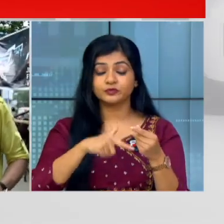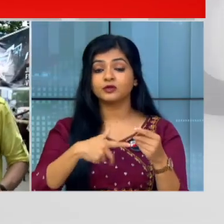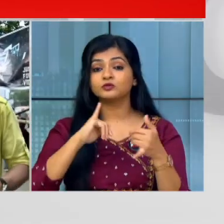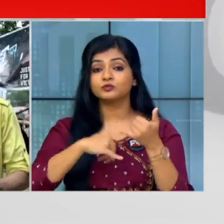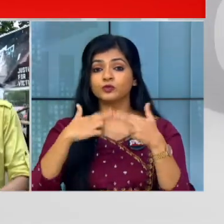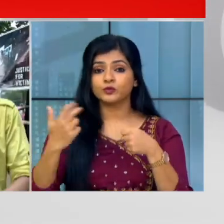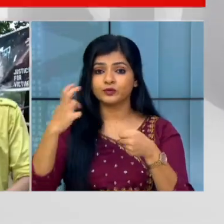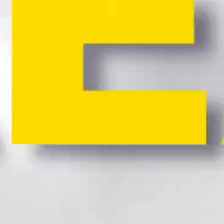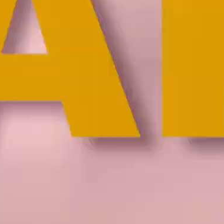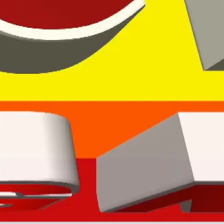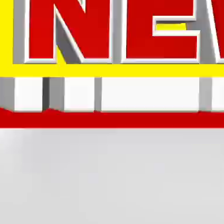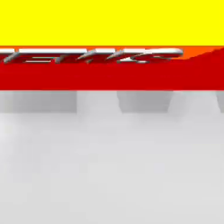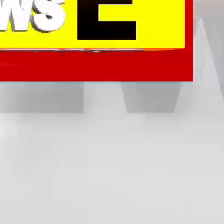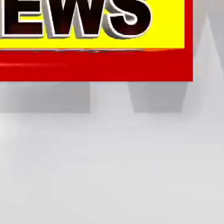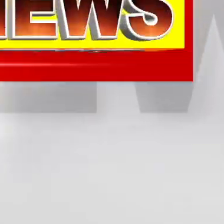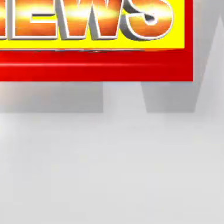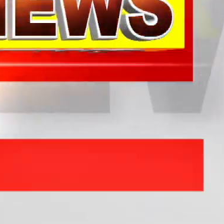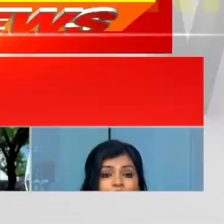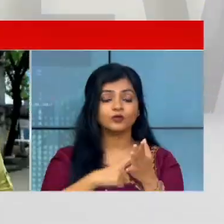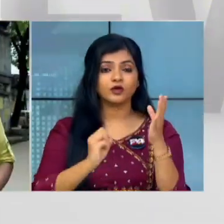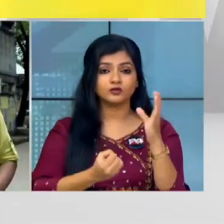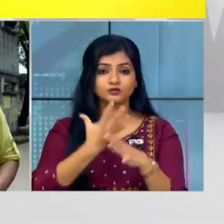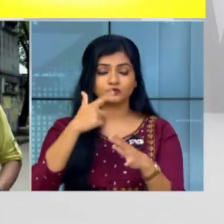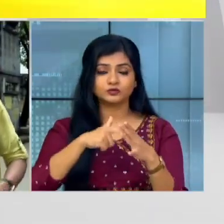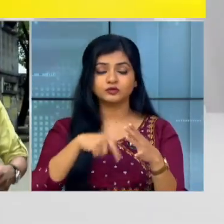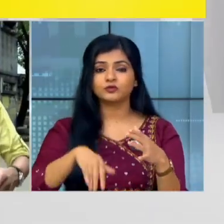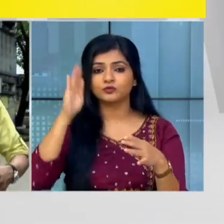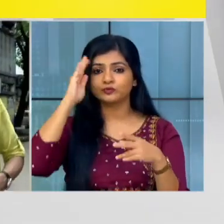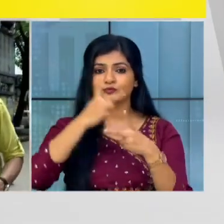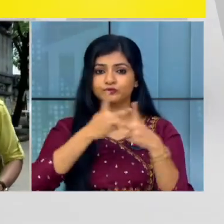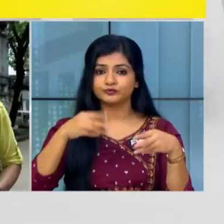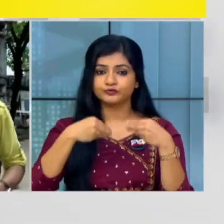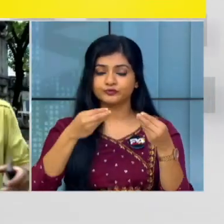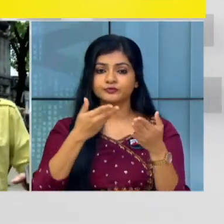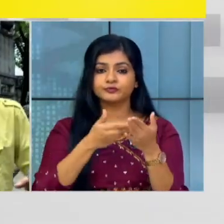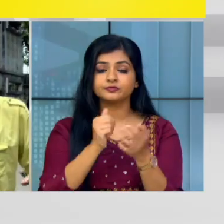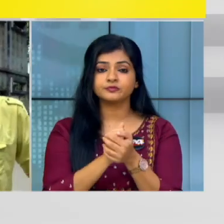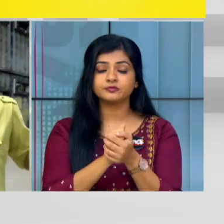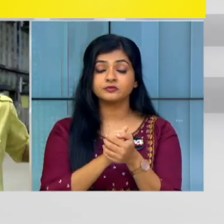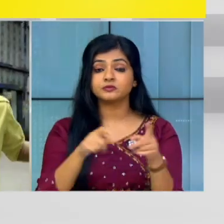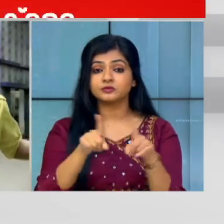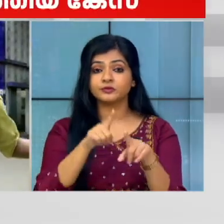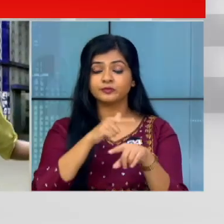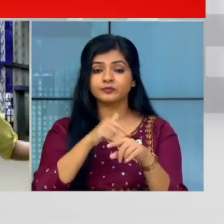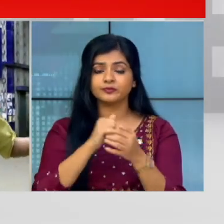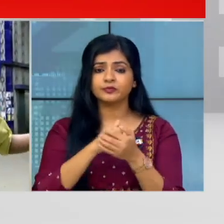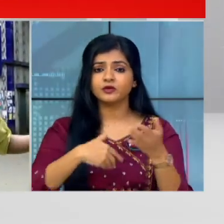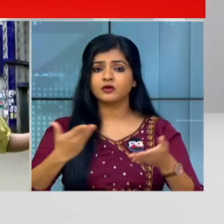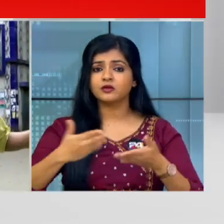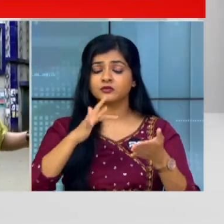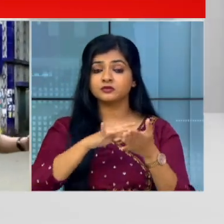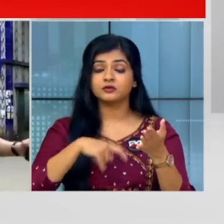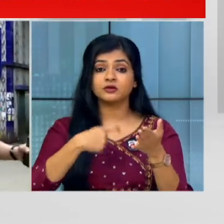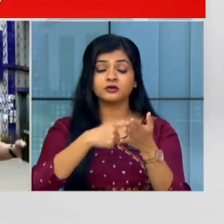അറിയിച്ചും കൊണ്ടാണ് ഈ റെസിഡന്റ് ഡോക്ടേഴ്സ് അസോസിയേഷന്റെ വാർത്താക്കുറിപ്പ് ഇറക്കിയിരിക്കുന്നത്. അതേസമയം ഈ കൽക്കത്ത